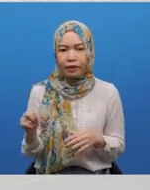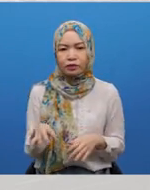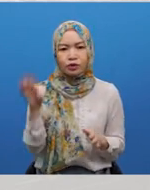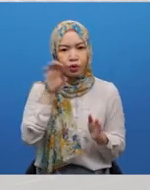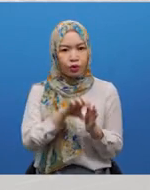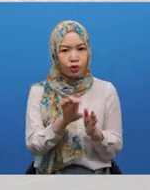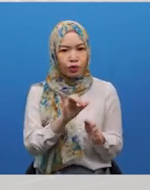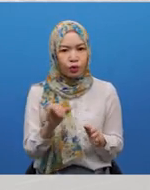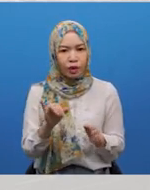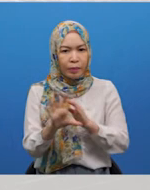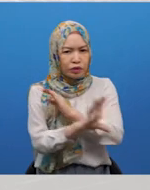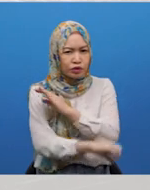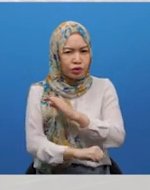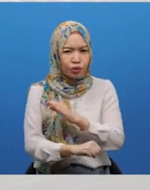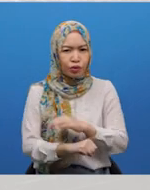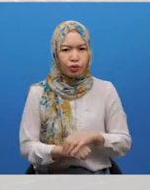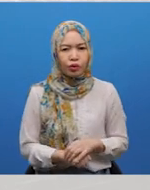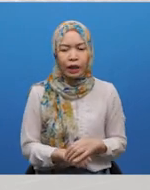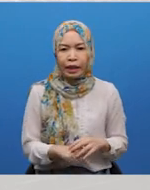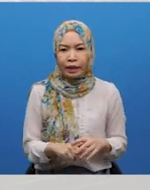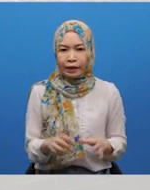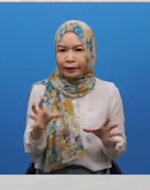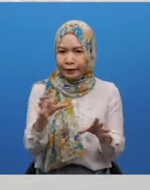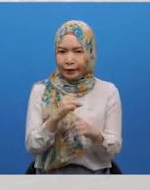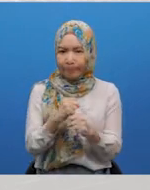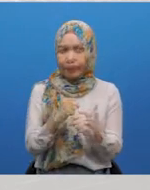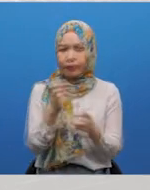mencuri dan merompak dapat dibanteras.